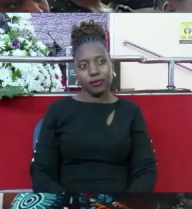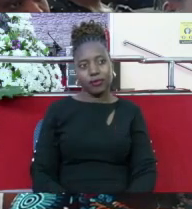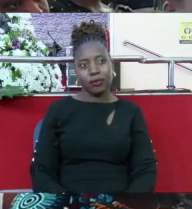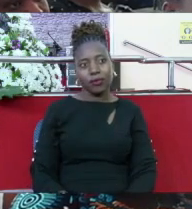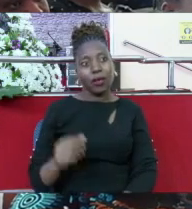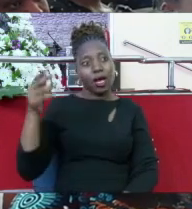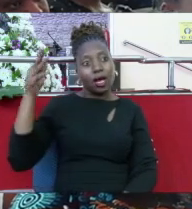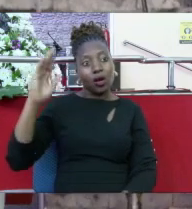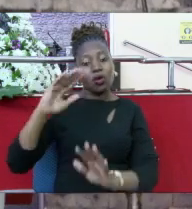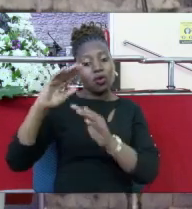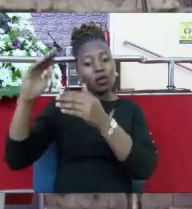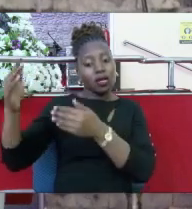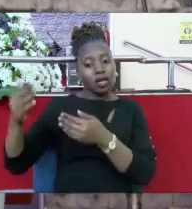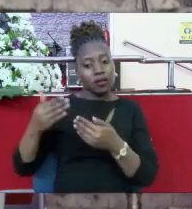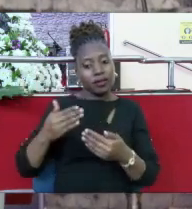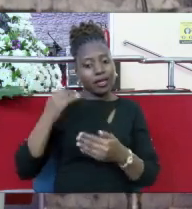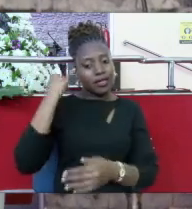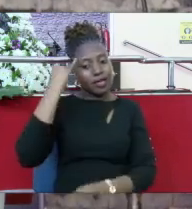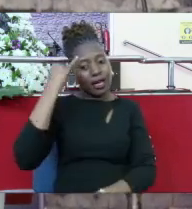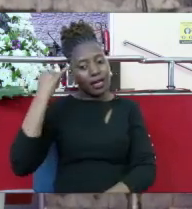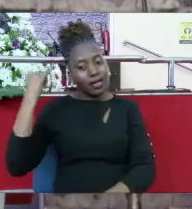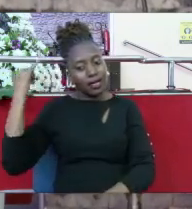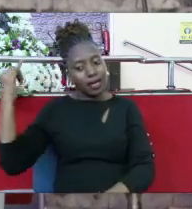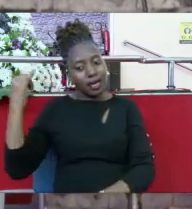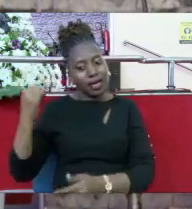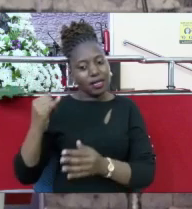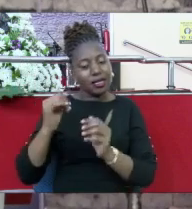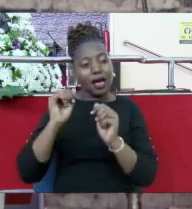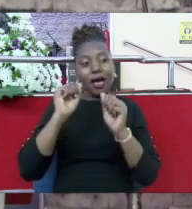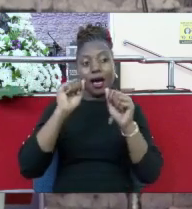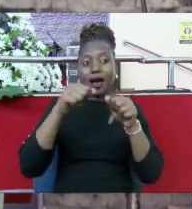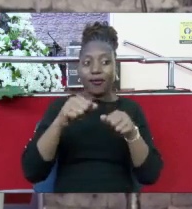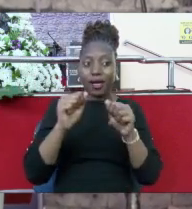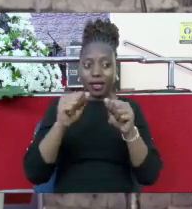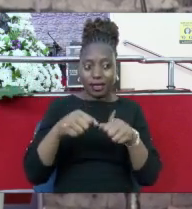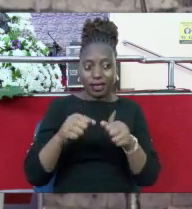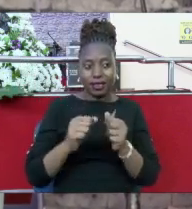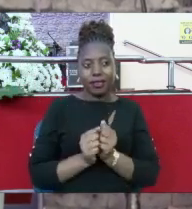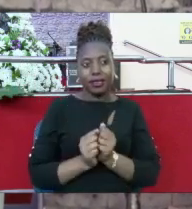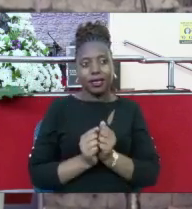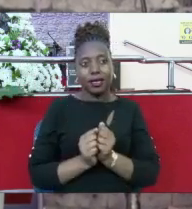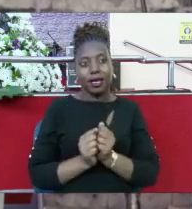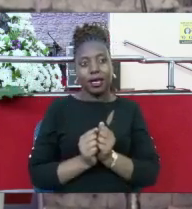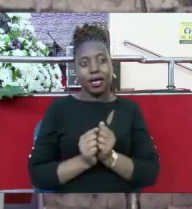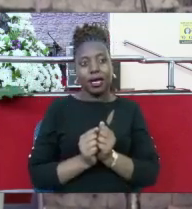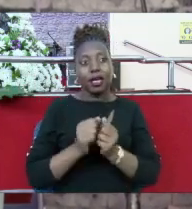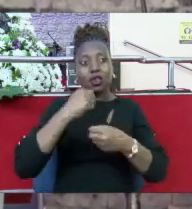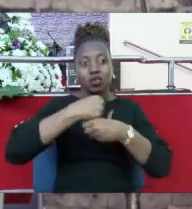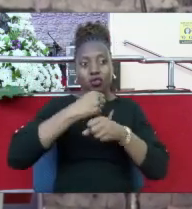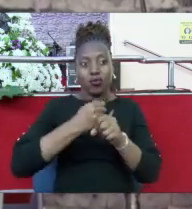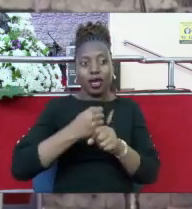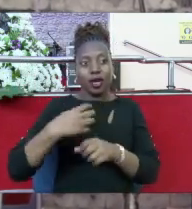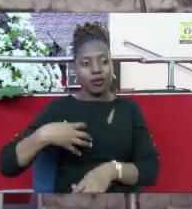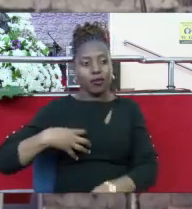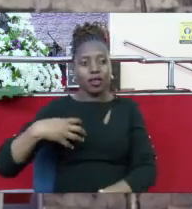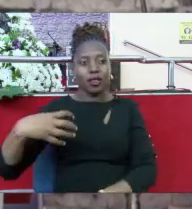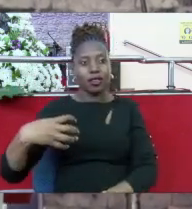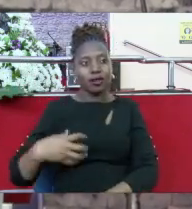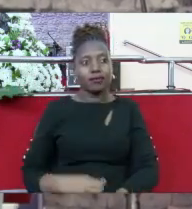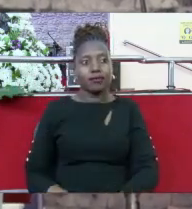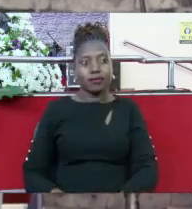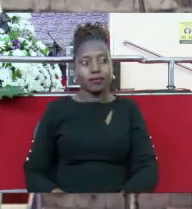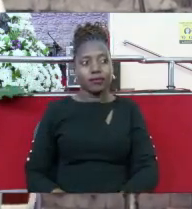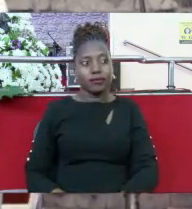us ideas, anatupa mawazo, abilities, uwezo, to make wealth. Ndio tukaweze kutoa